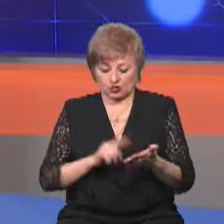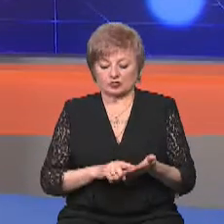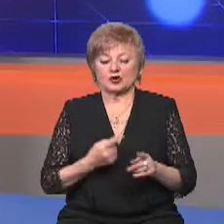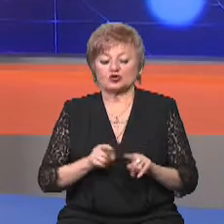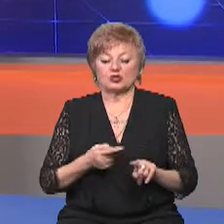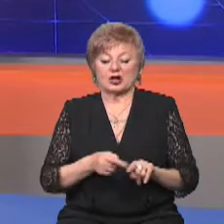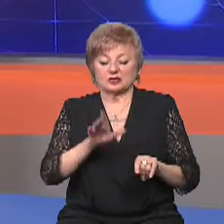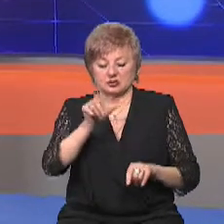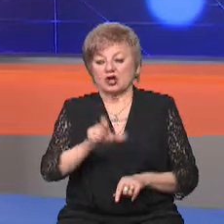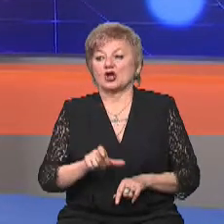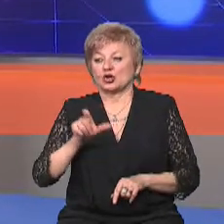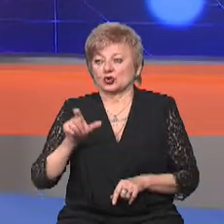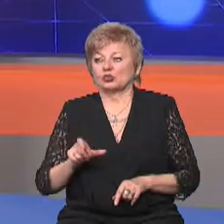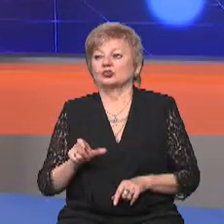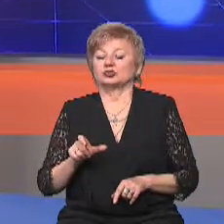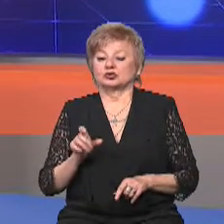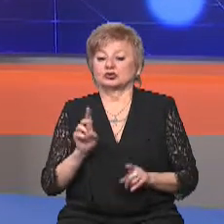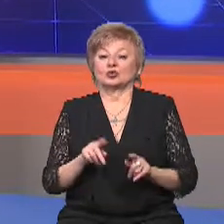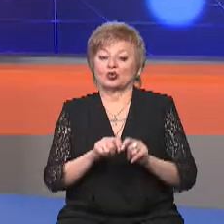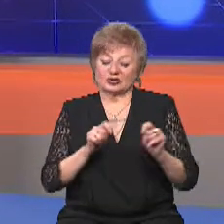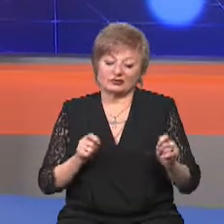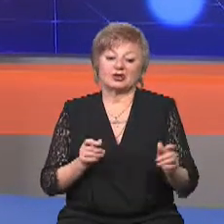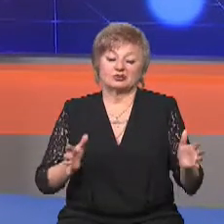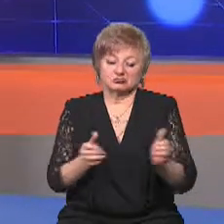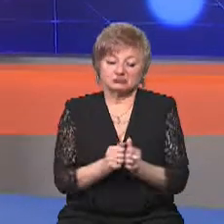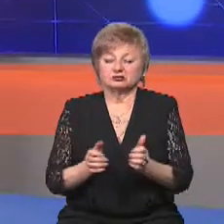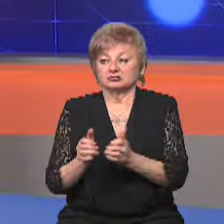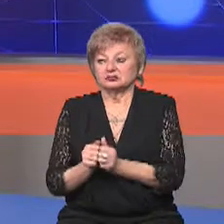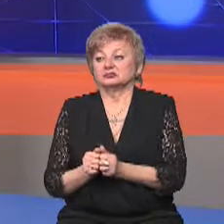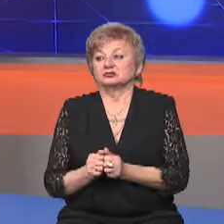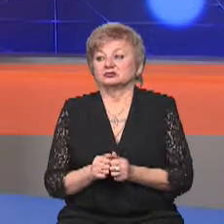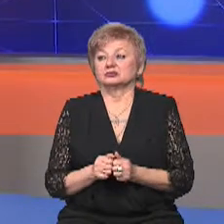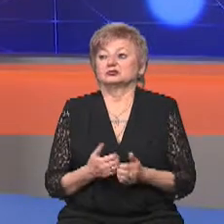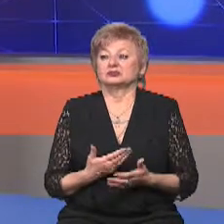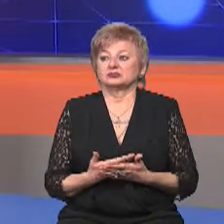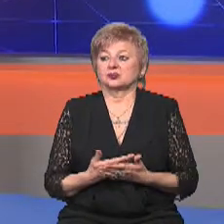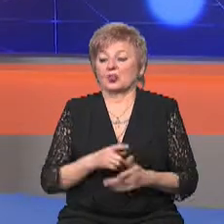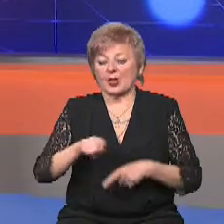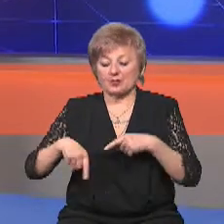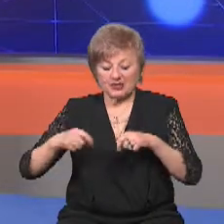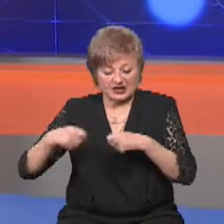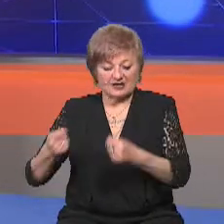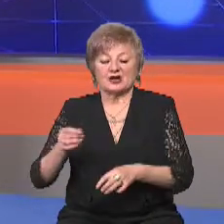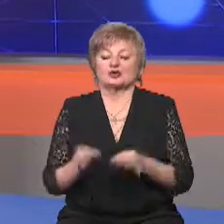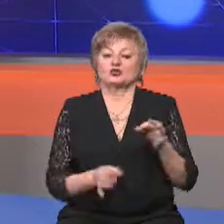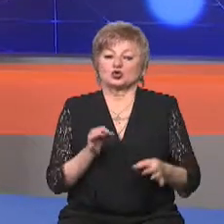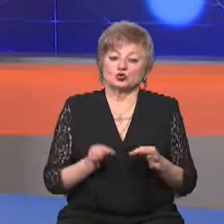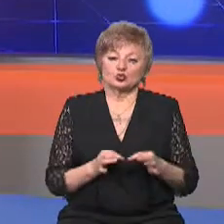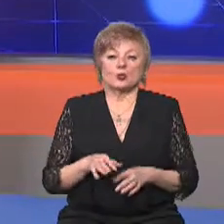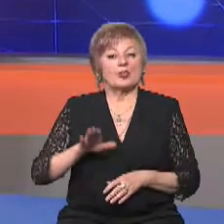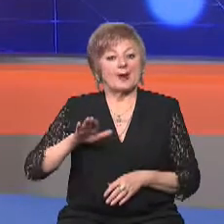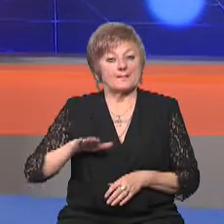ці особи, по ним відкривались кримінальні провадження і, ну, далі якби передавалися до суду.